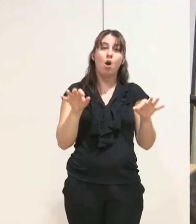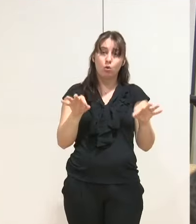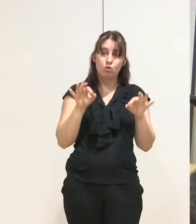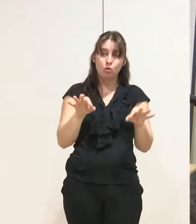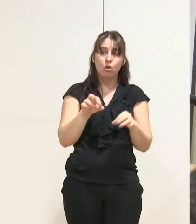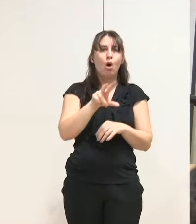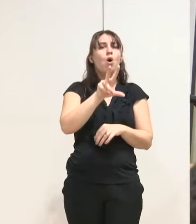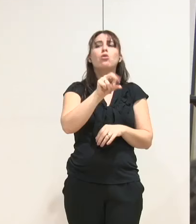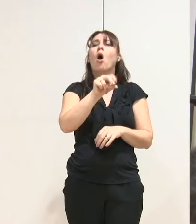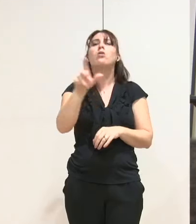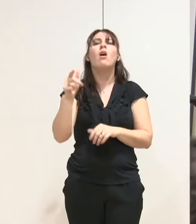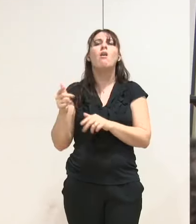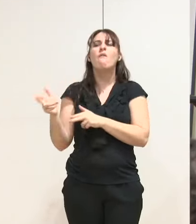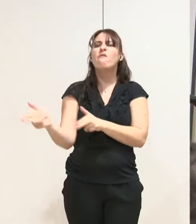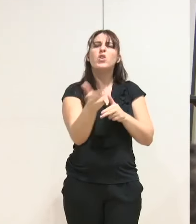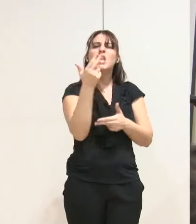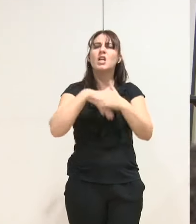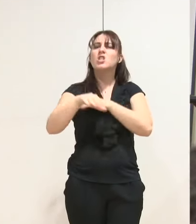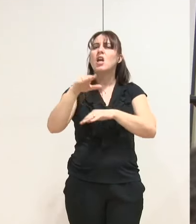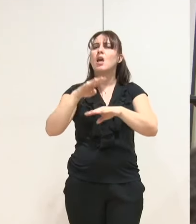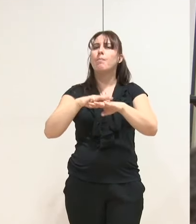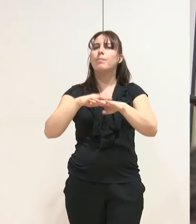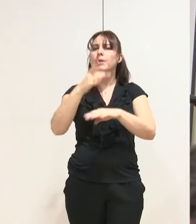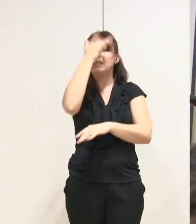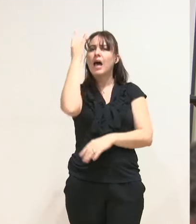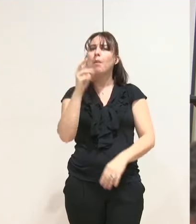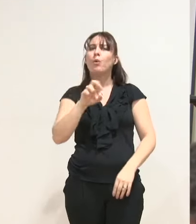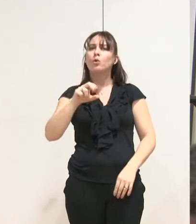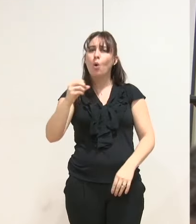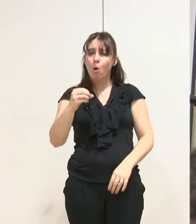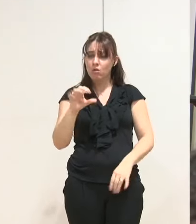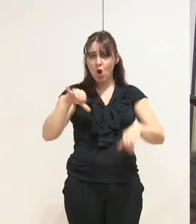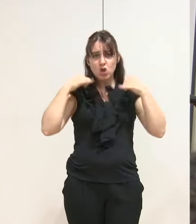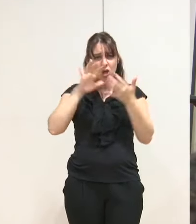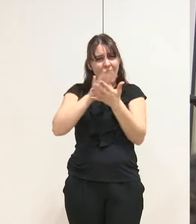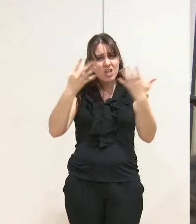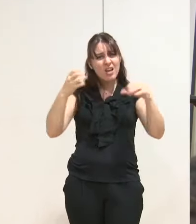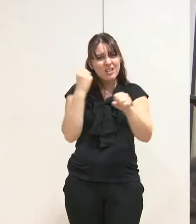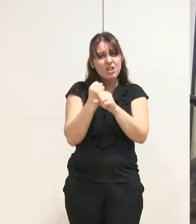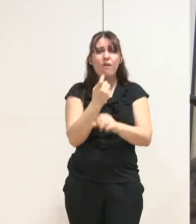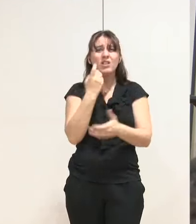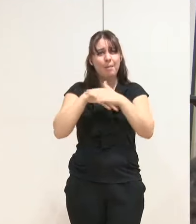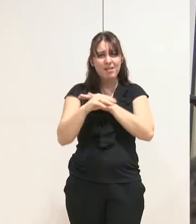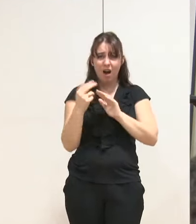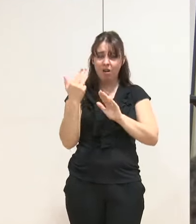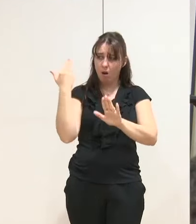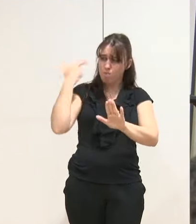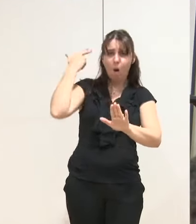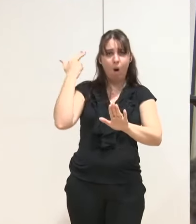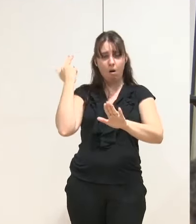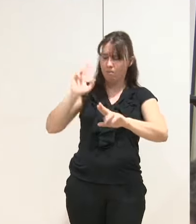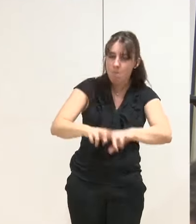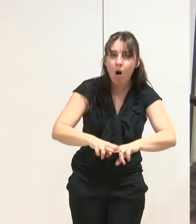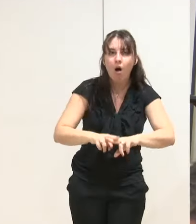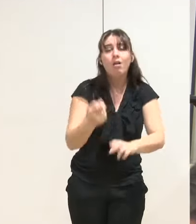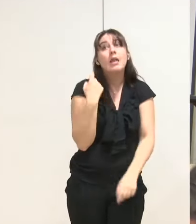30 une fusillade à place Saint-Bruno un mort un jeune de 19 ans à Saint-Martin d' c'est à côté de Grenoble